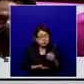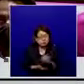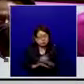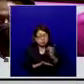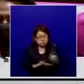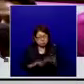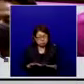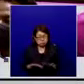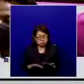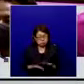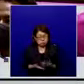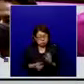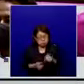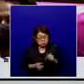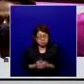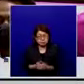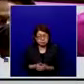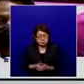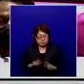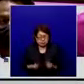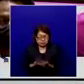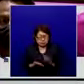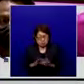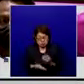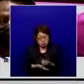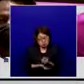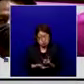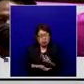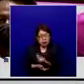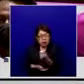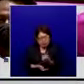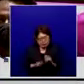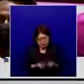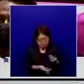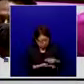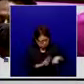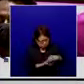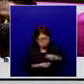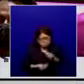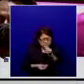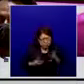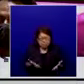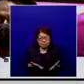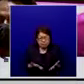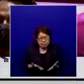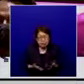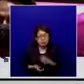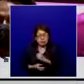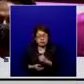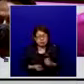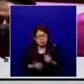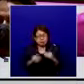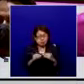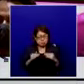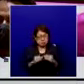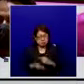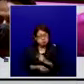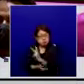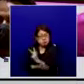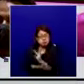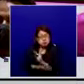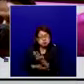าจ่ายหนี้แชร์ตายเองไม่มีเงินทำทุนเองก็ตายในที่สุดก็ตายห้ามไปกู้เงินมาจ่ายหนี้